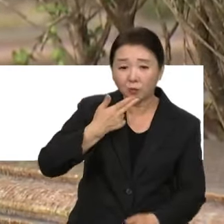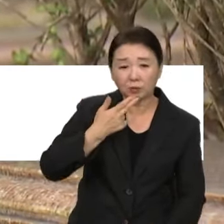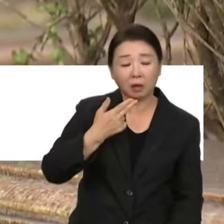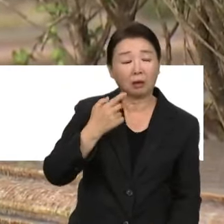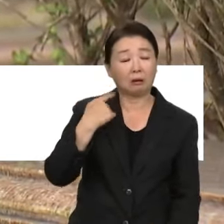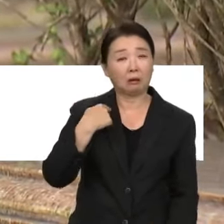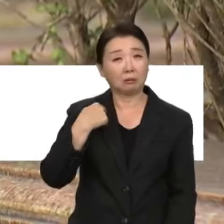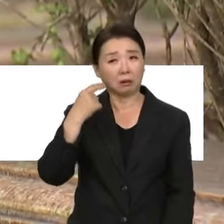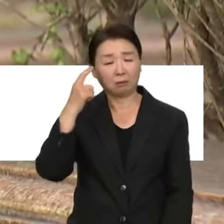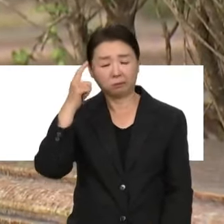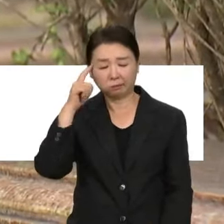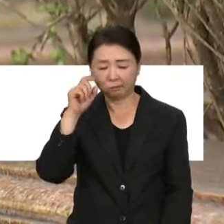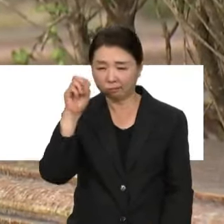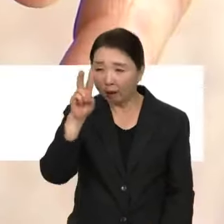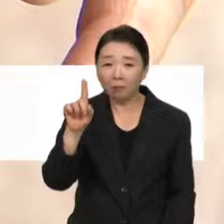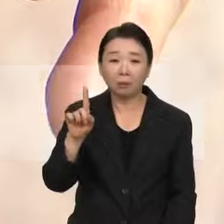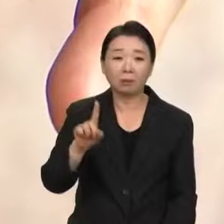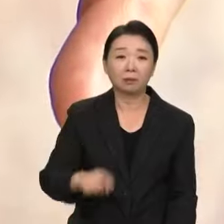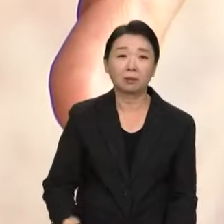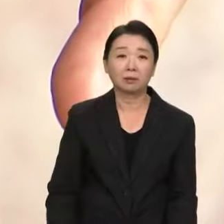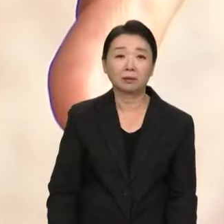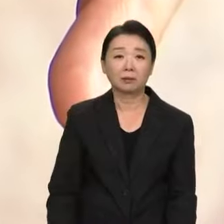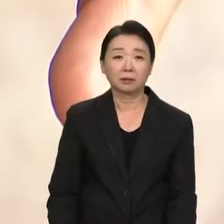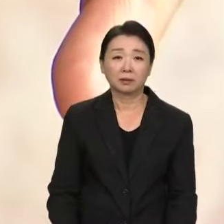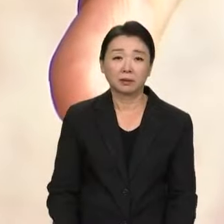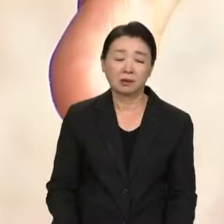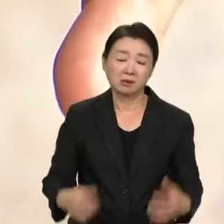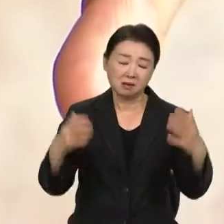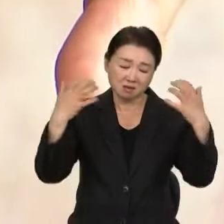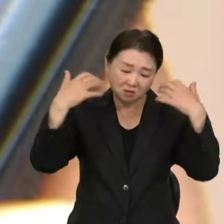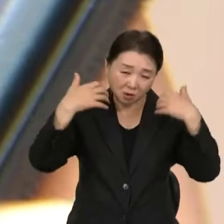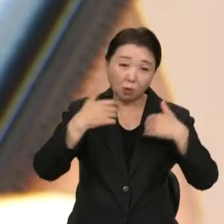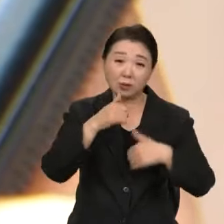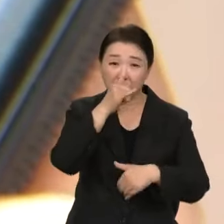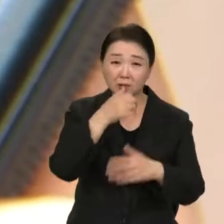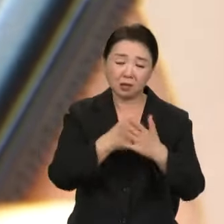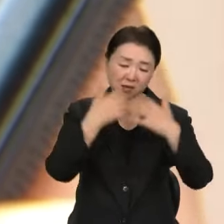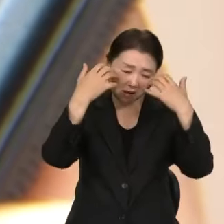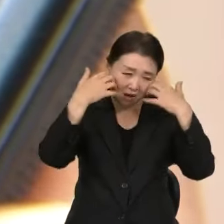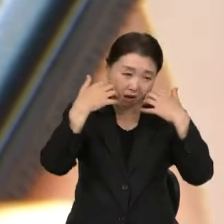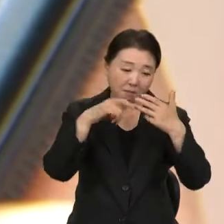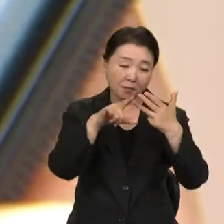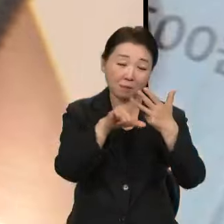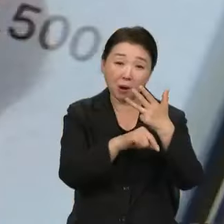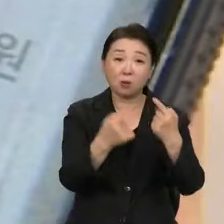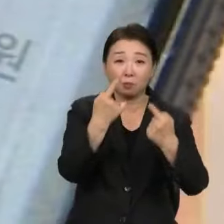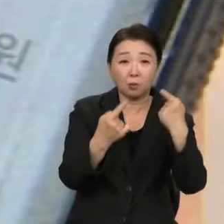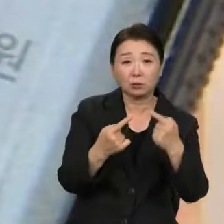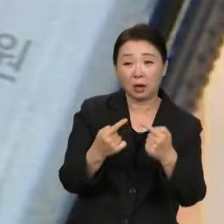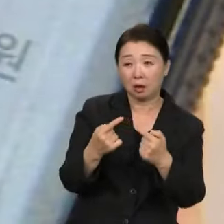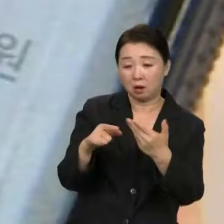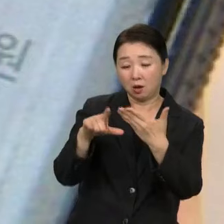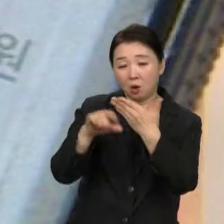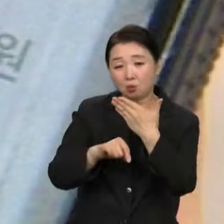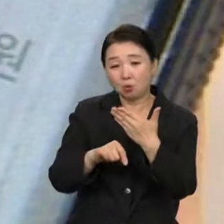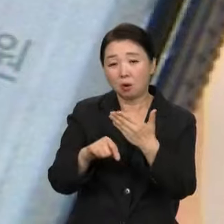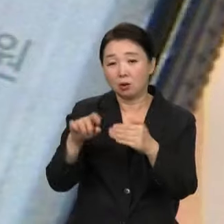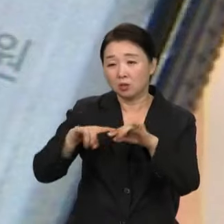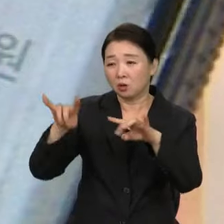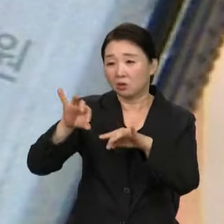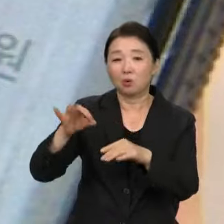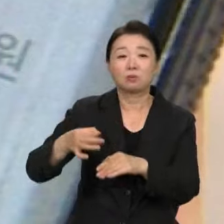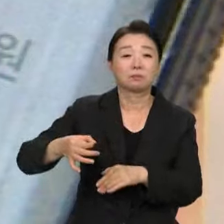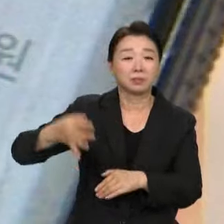약간 의아하긴 했었어요 늦더위가 기승을 부리면서 무더위가 한창이던 8월보다 요금이 오히려 더 많이